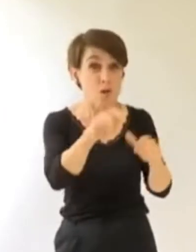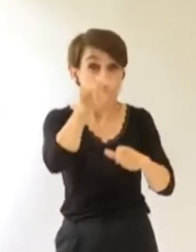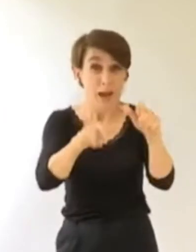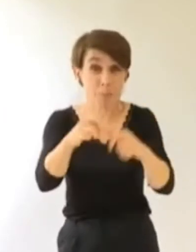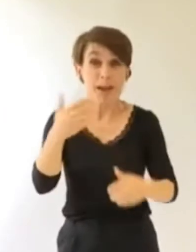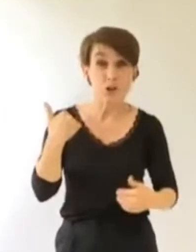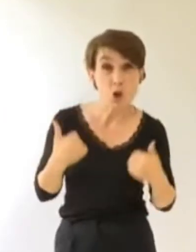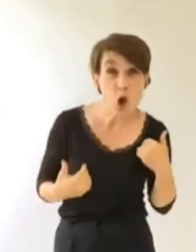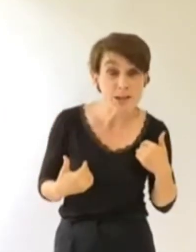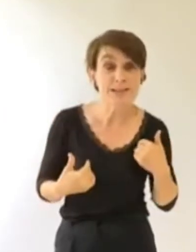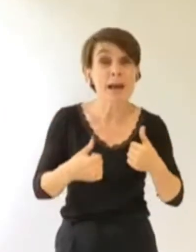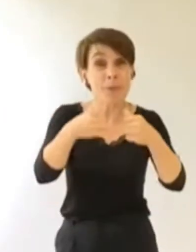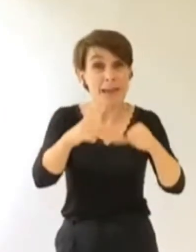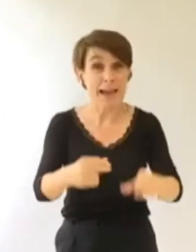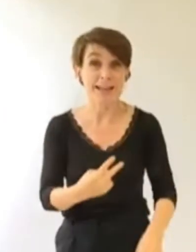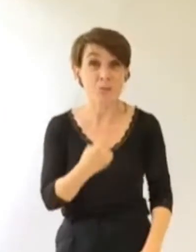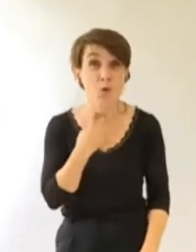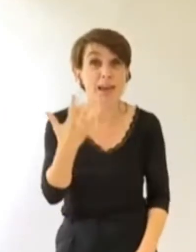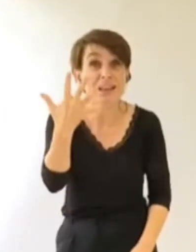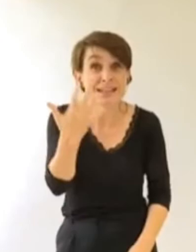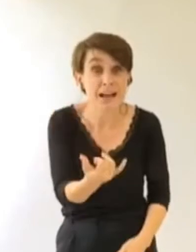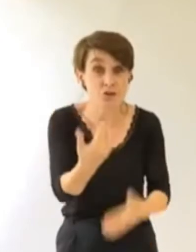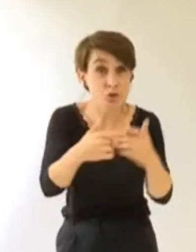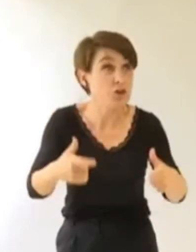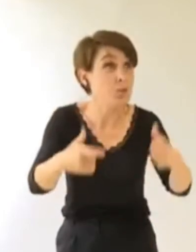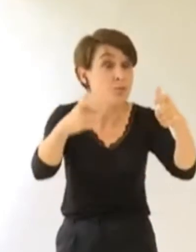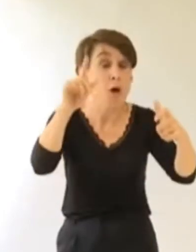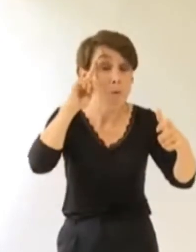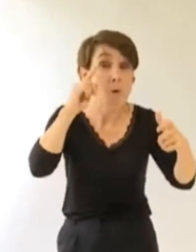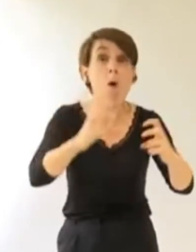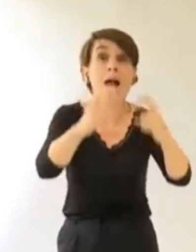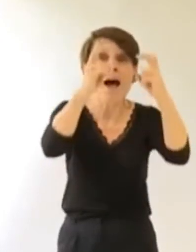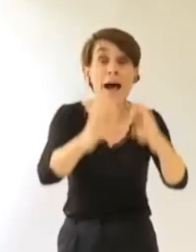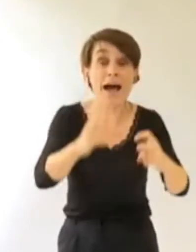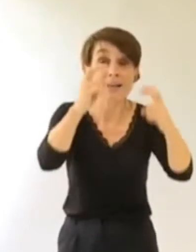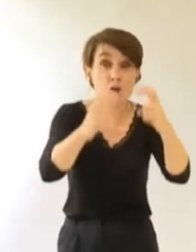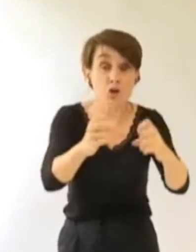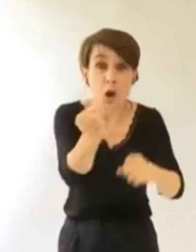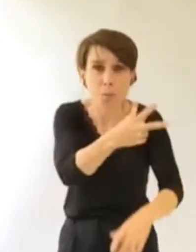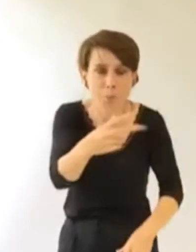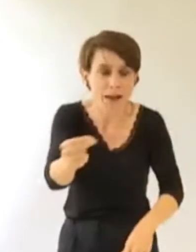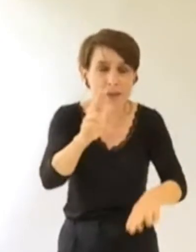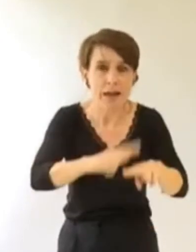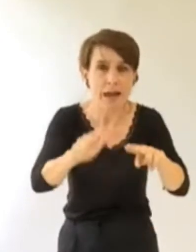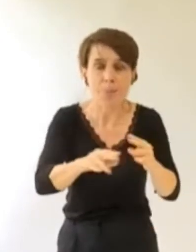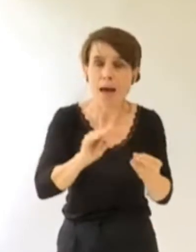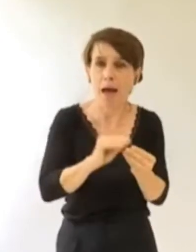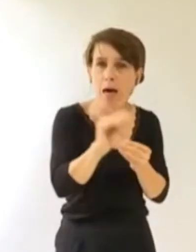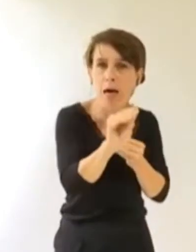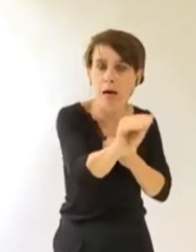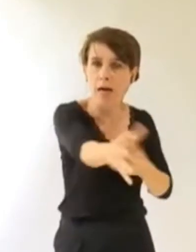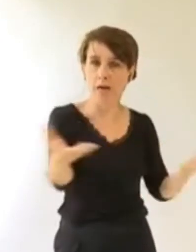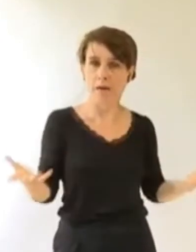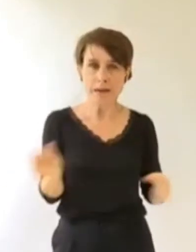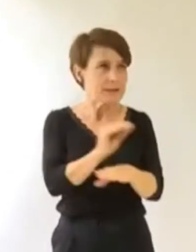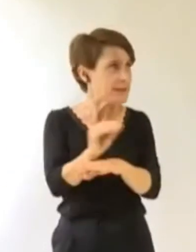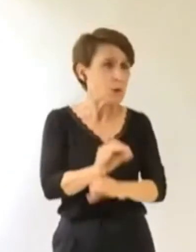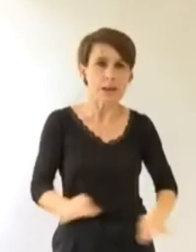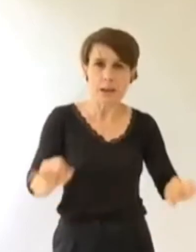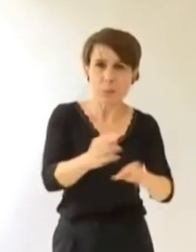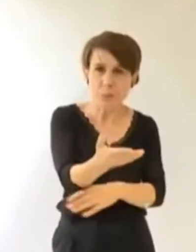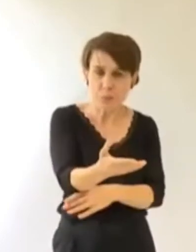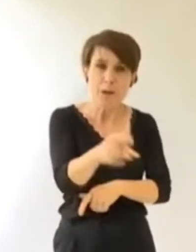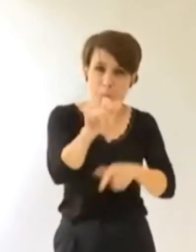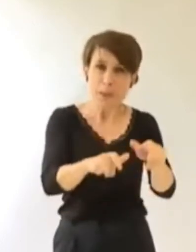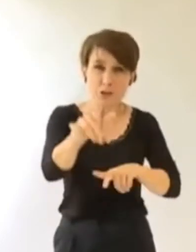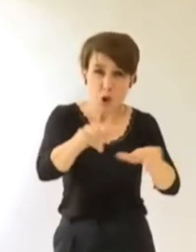jours dans leurs appartements parce que les immeubles, les ascenseurs sont mal entretenus, parce que le service de sécurité est mal fait, ces locataires